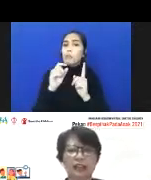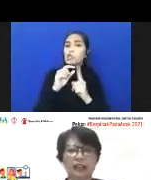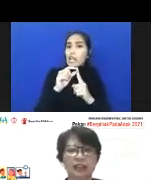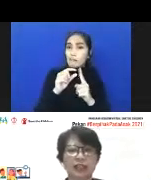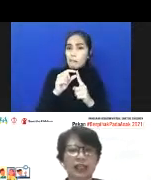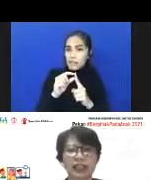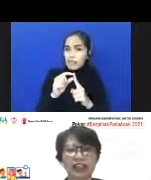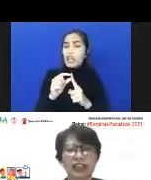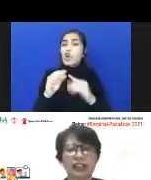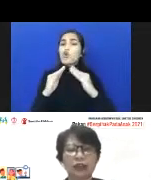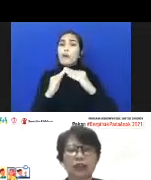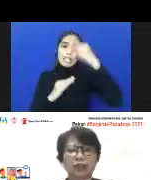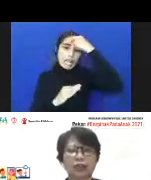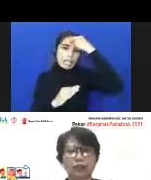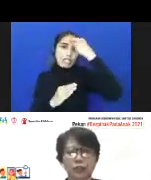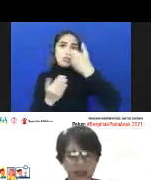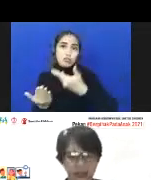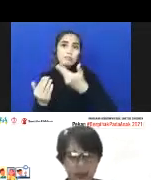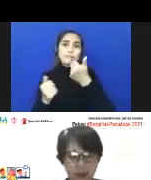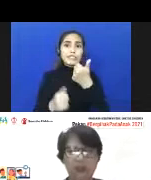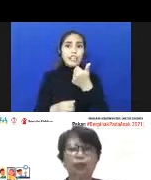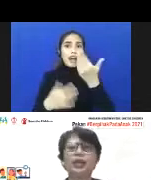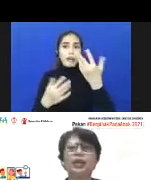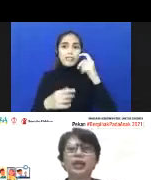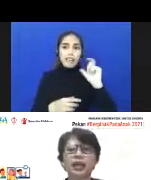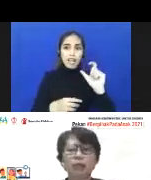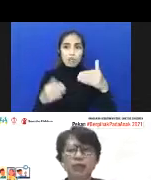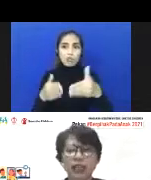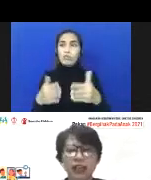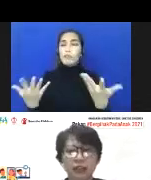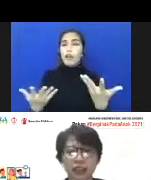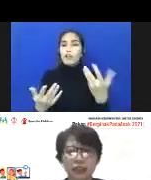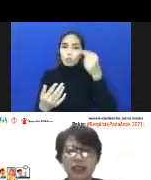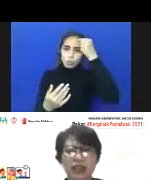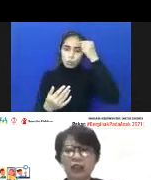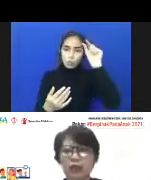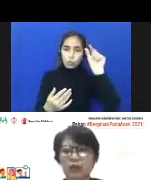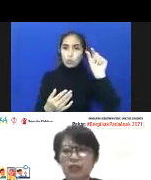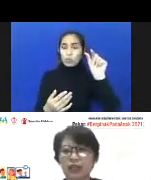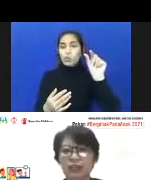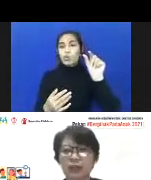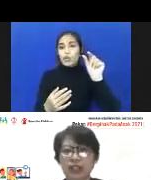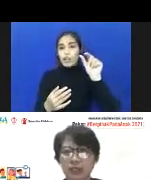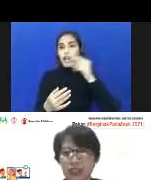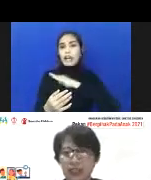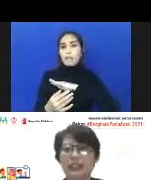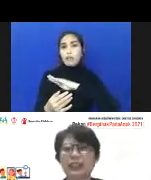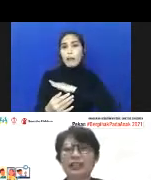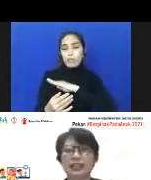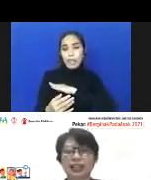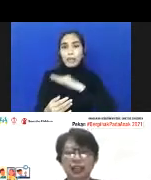ada cara-cara yang dilakukan khusus untuk di Kabupaten Bandung. Kami persilakan Dr. Hikmasari, waktunya 15